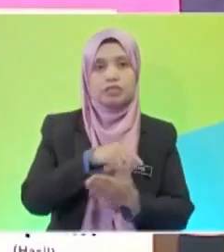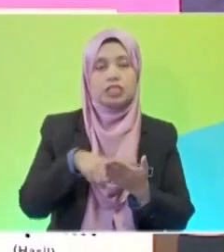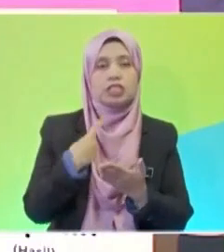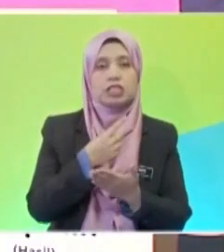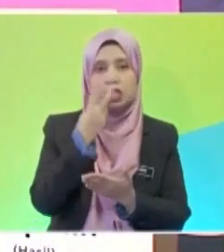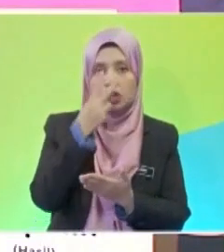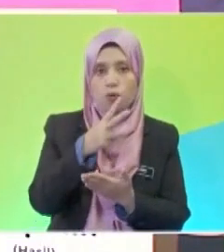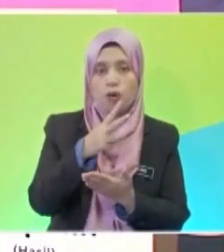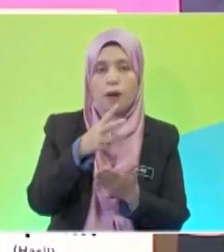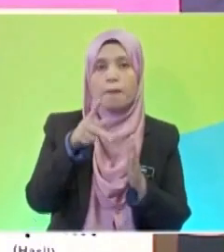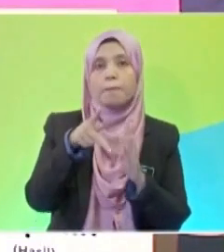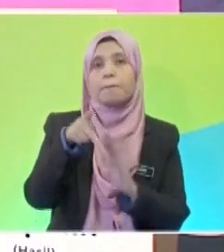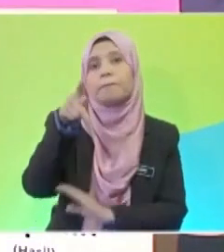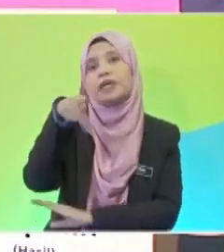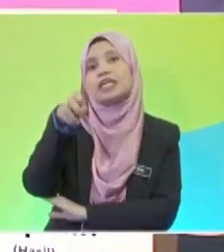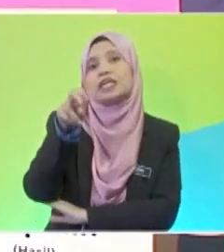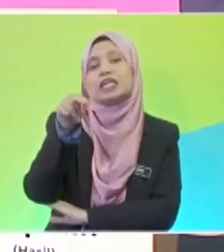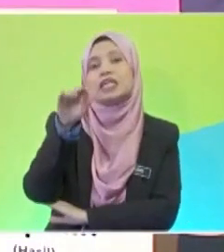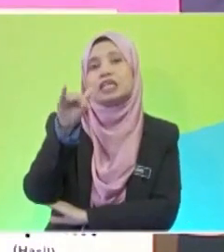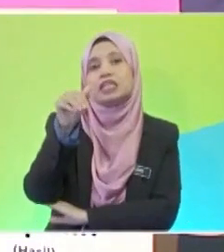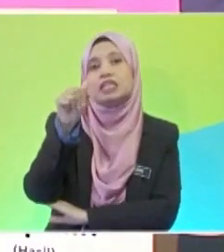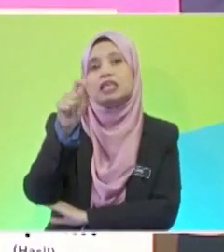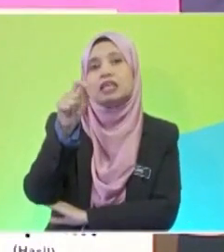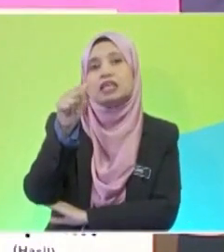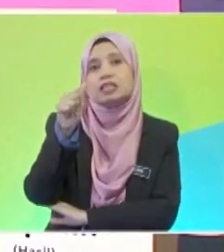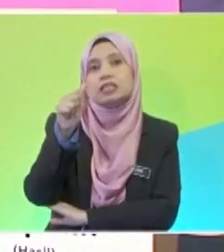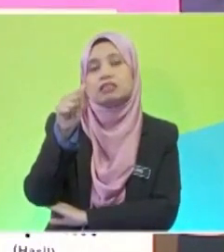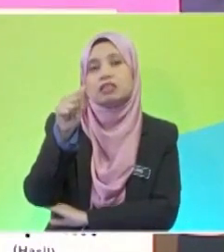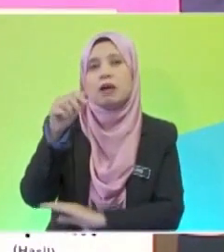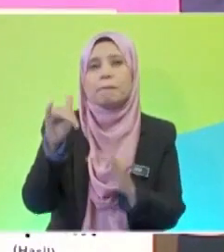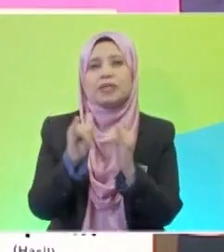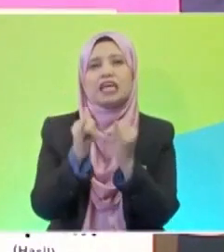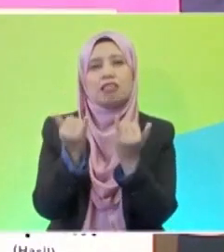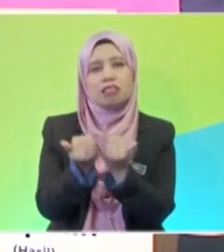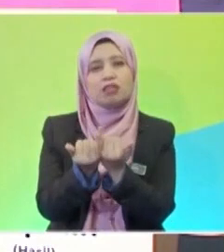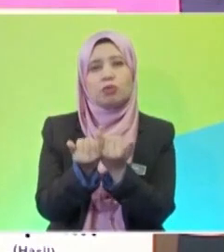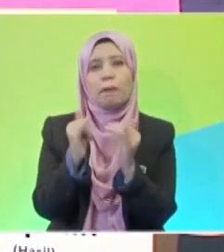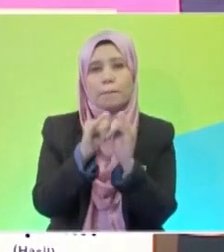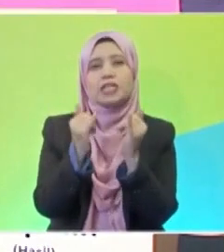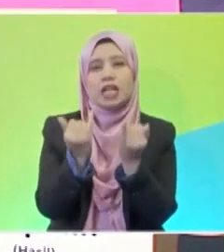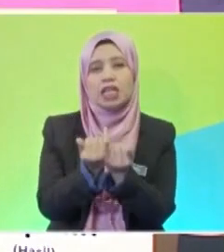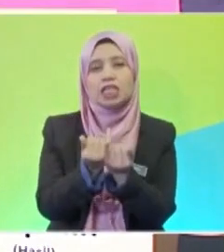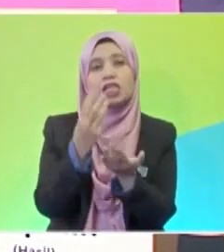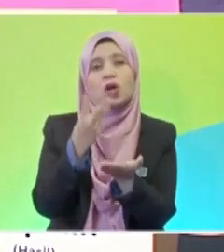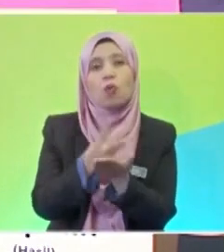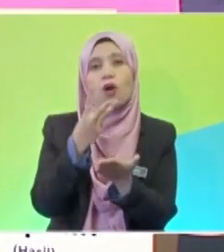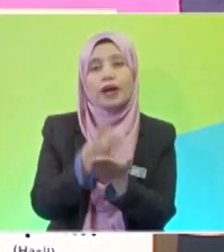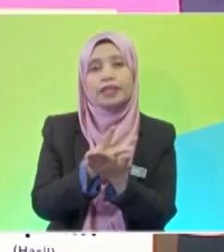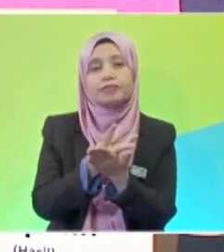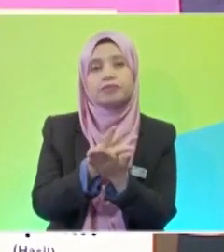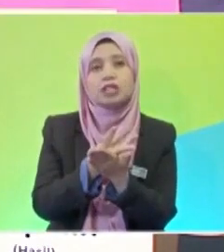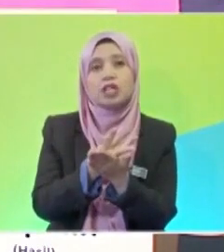adalah penyata kewangan milingkar tunggal. Cikgu yakin awak dah tahu, awak dah nampak format. Bila cikgu sebut penyata kewangan milingkar tunggal,